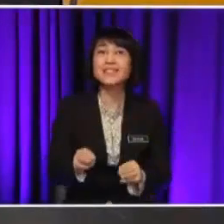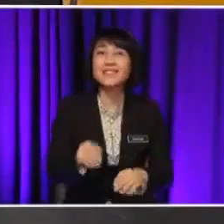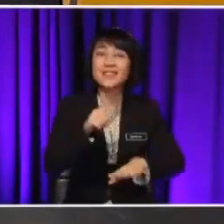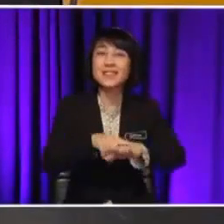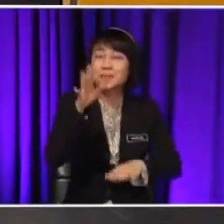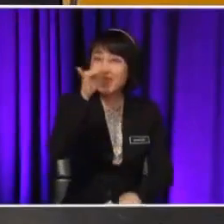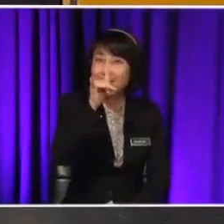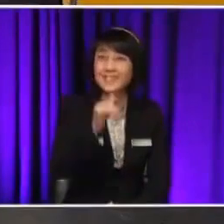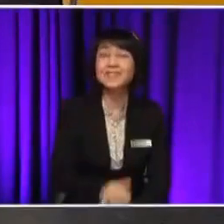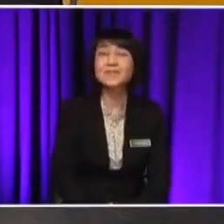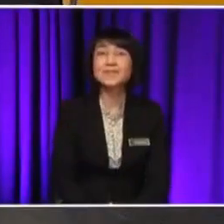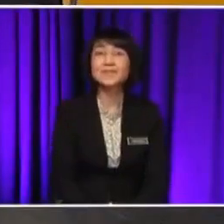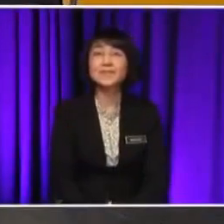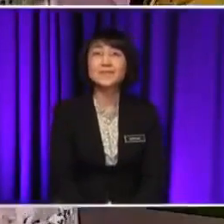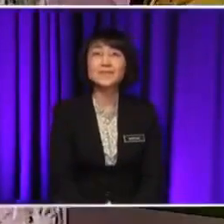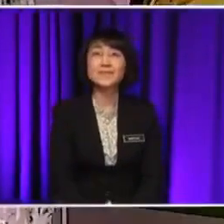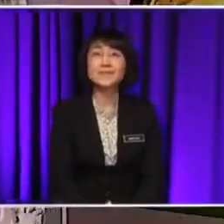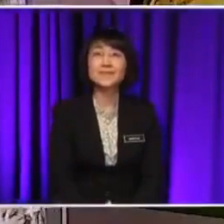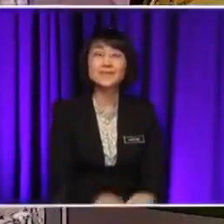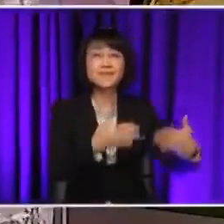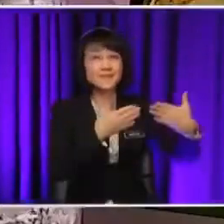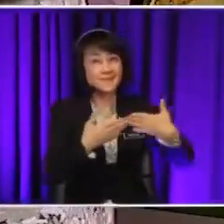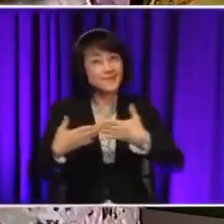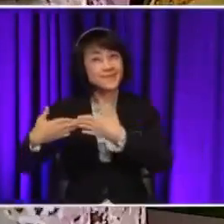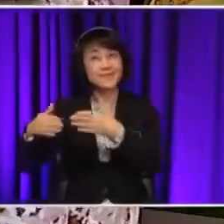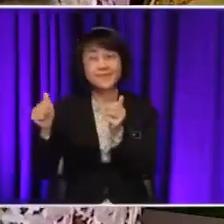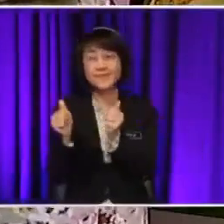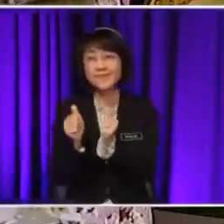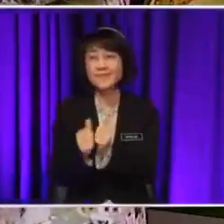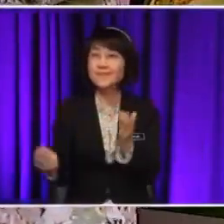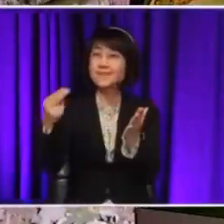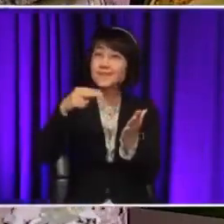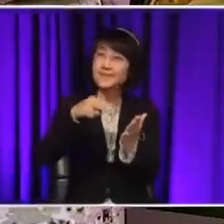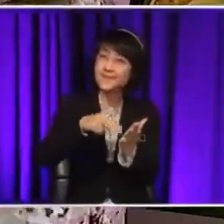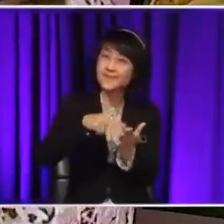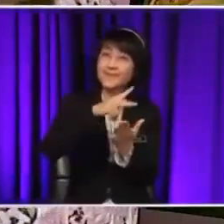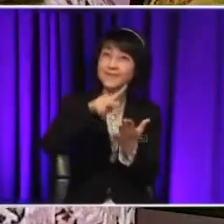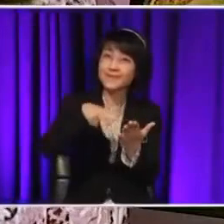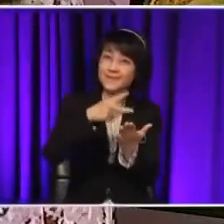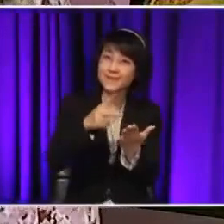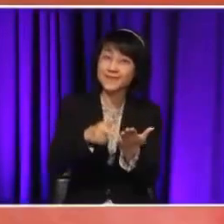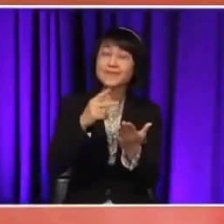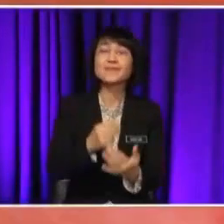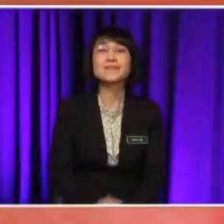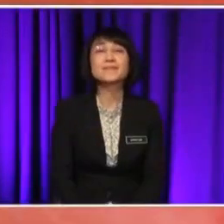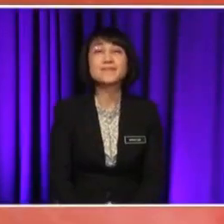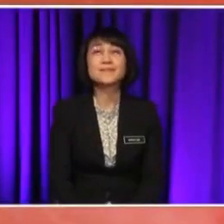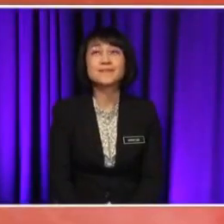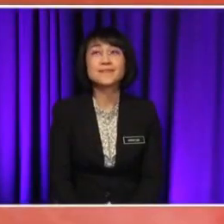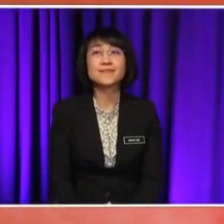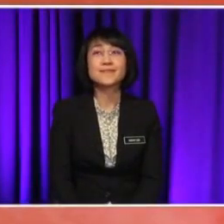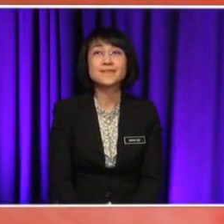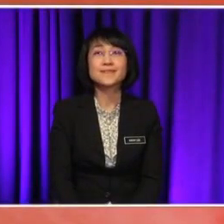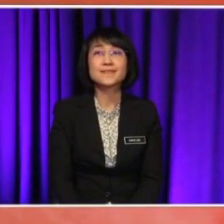kasih. Okey, kita teruskan lagi dengan ulang kaji ketiga. Ha, baru tadi